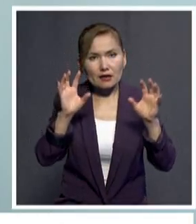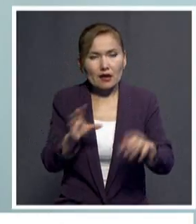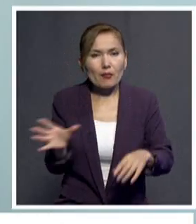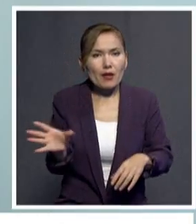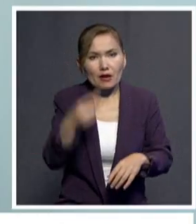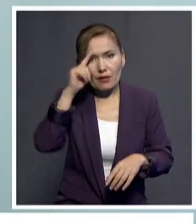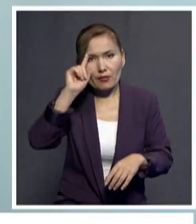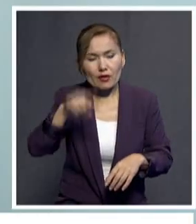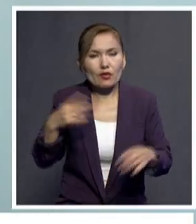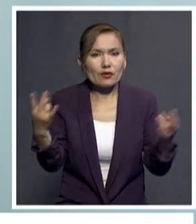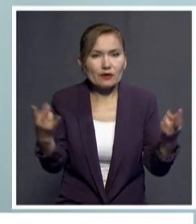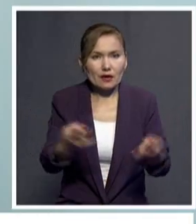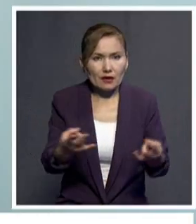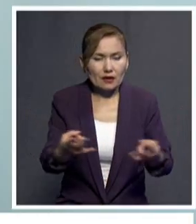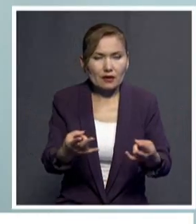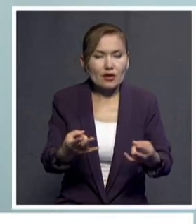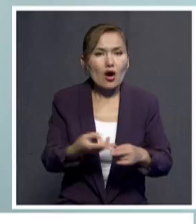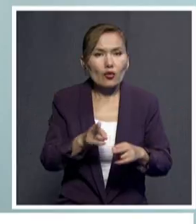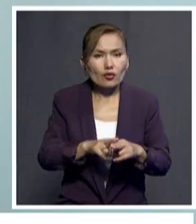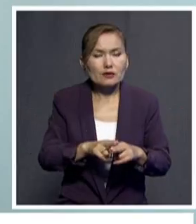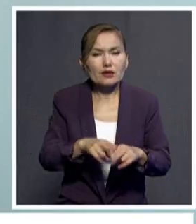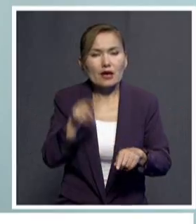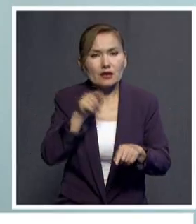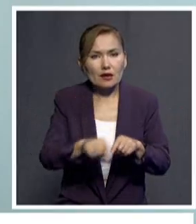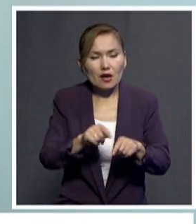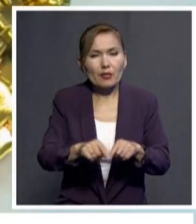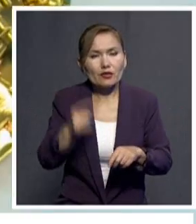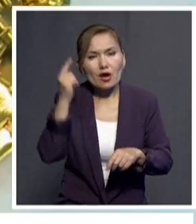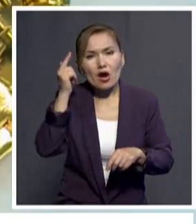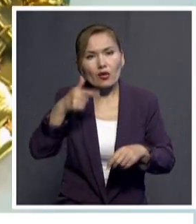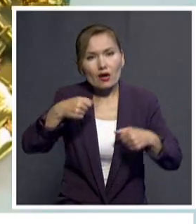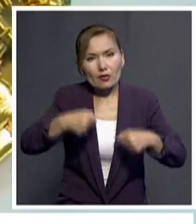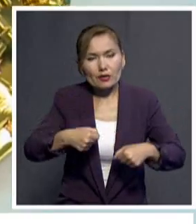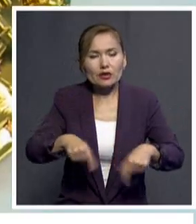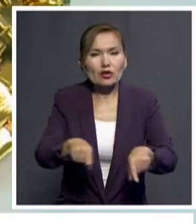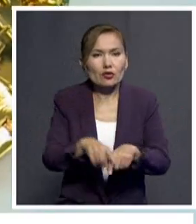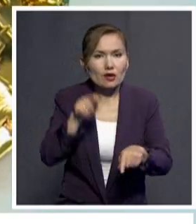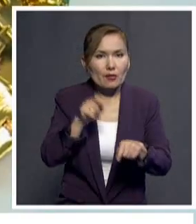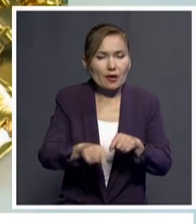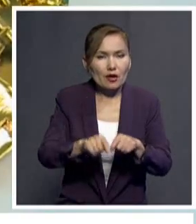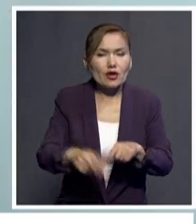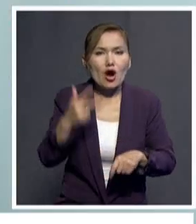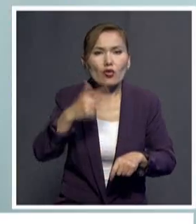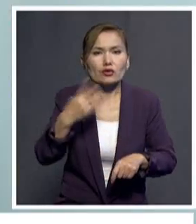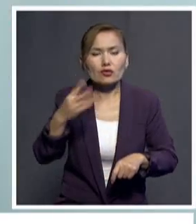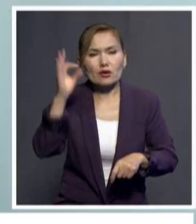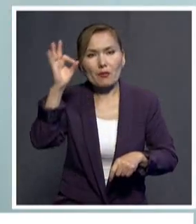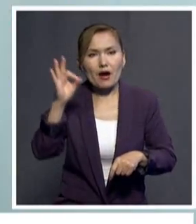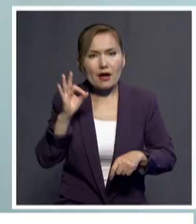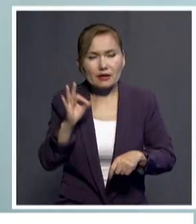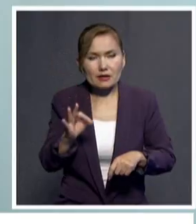заңдық нормативтік актілерді білу деңгейі және оның құқықтық сауатының жоғары болуы. Қазір 34% көлемінде